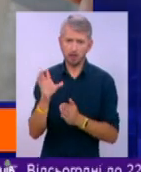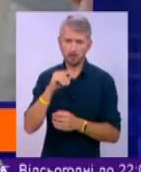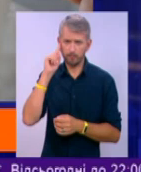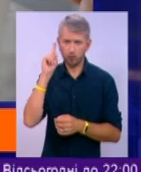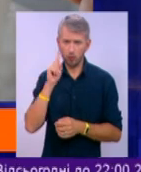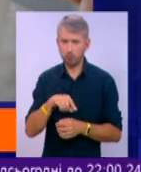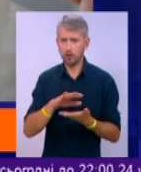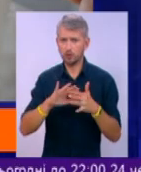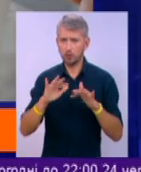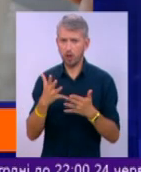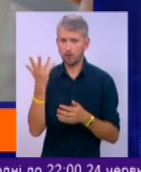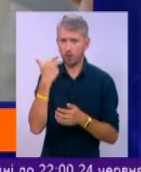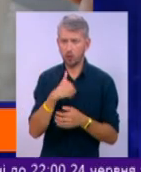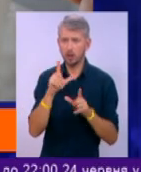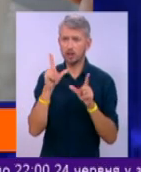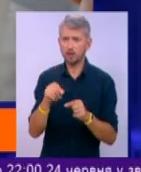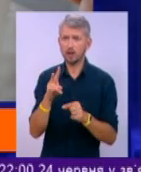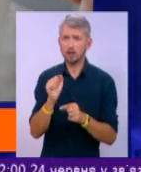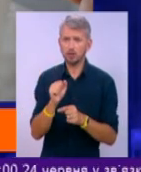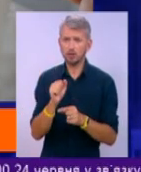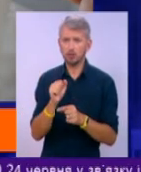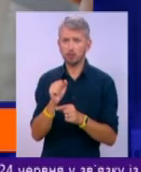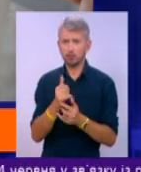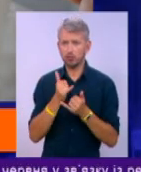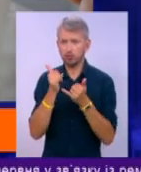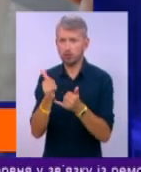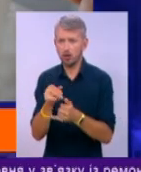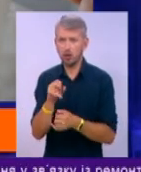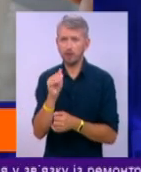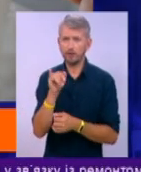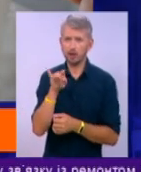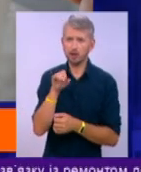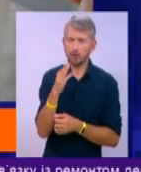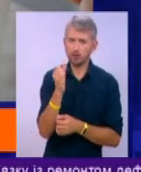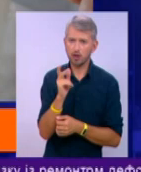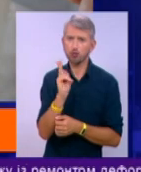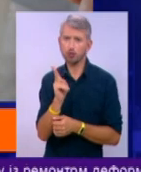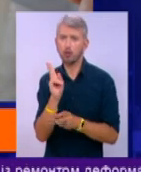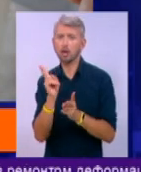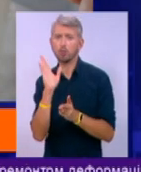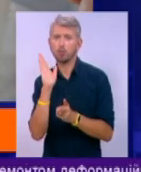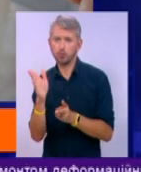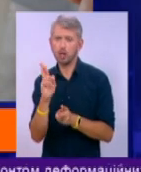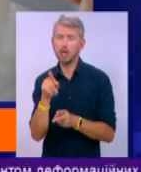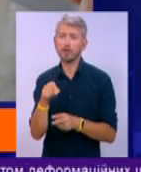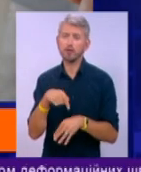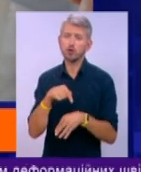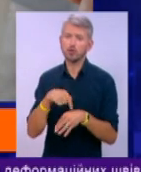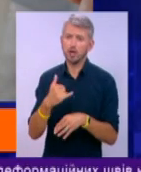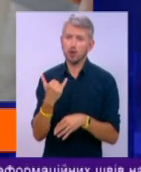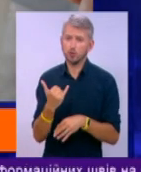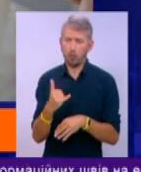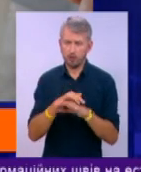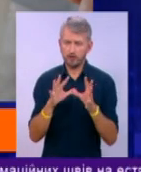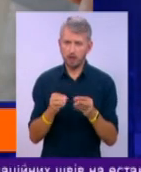відома ситуація, коли їздили на поклон до Фірташа, хто ким буде. Як ви відчуваєте сьогодні